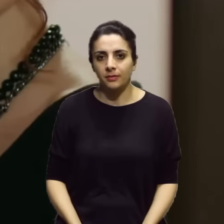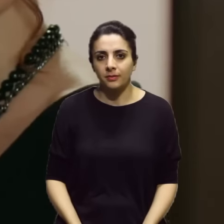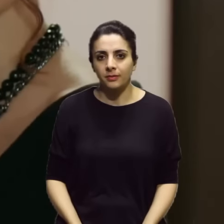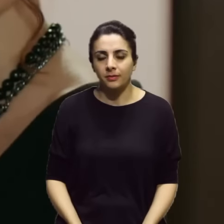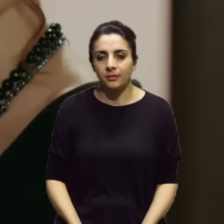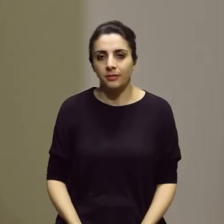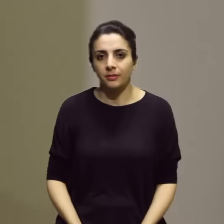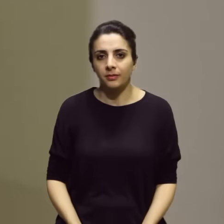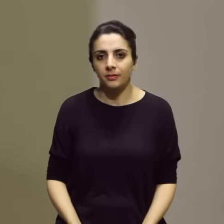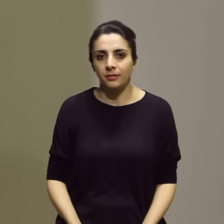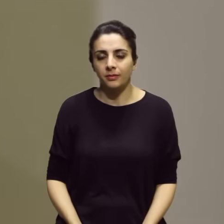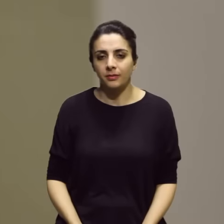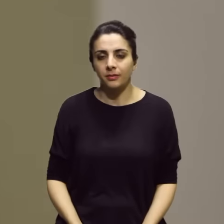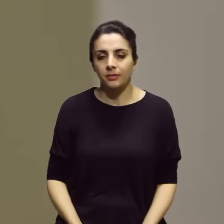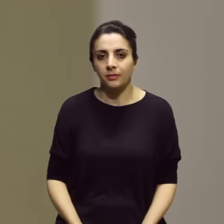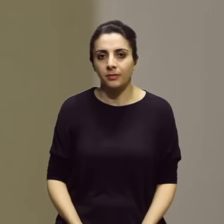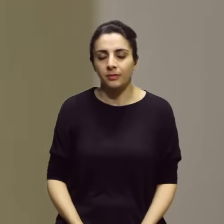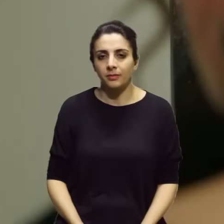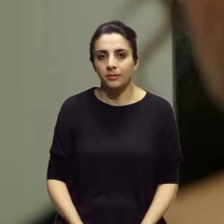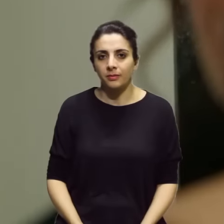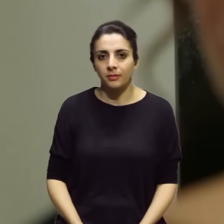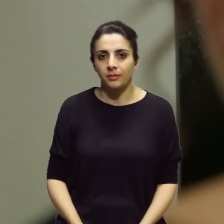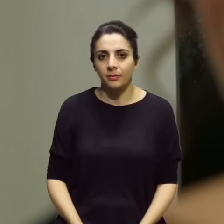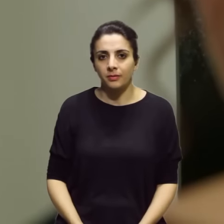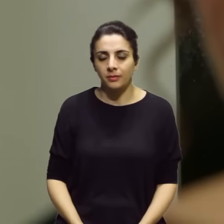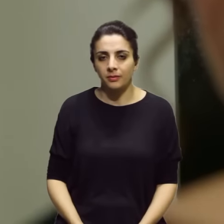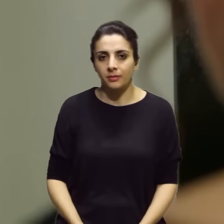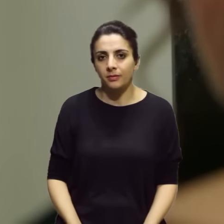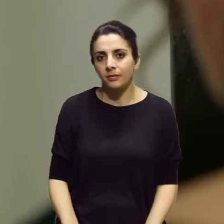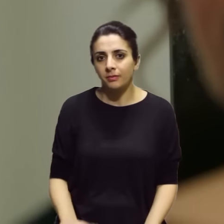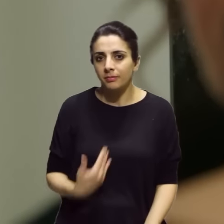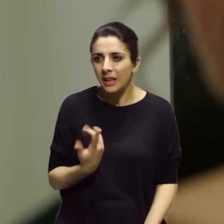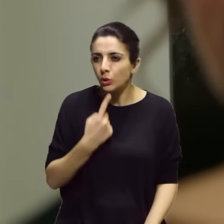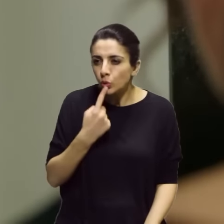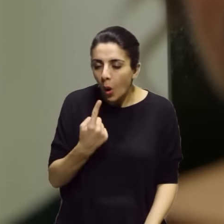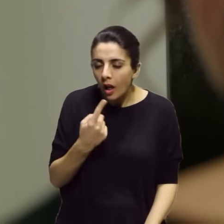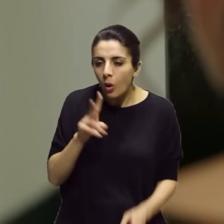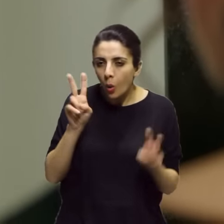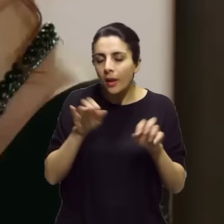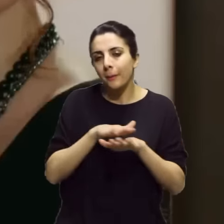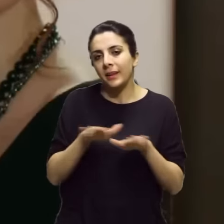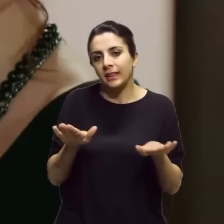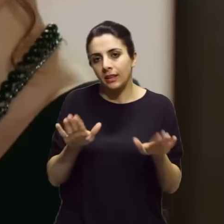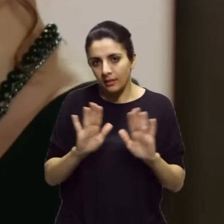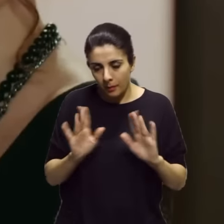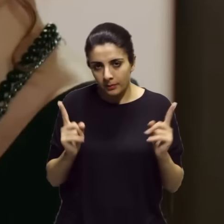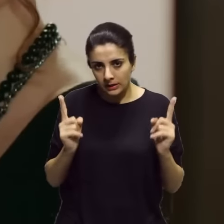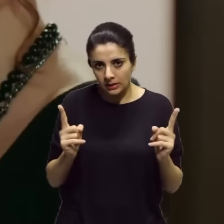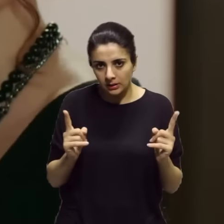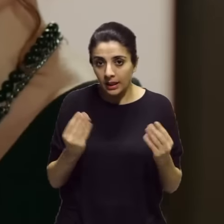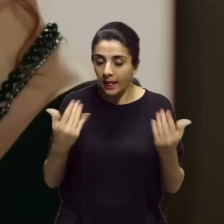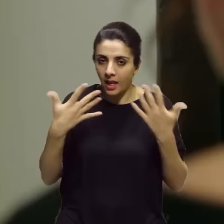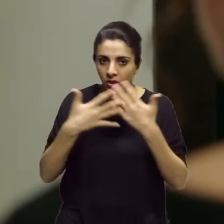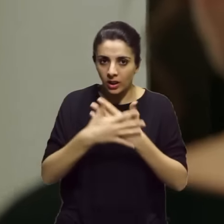etkilenmiş. Fahriye odaya girdi. Yani söyleyeceklerim bitti. Bu kadar.